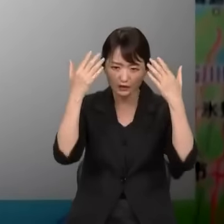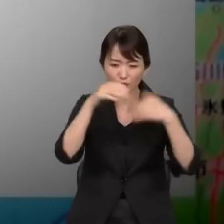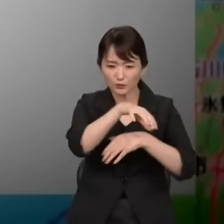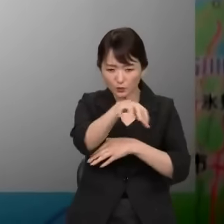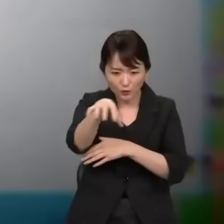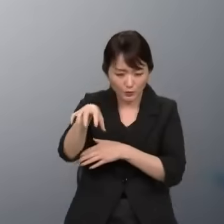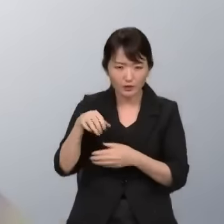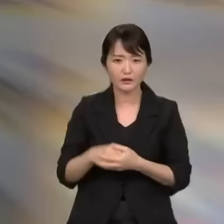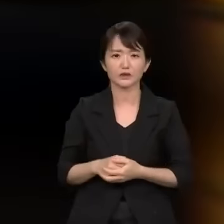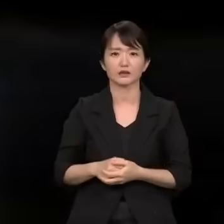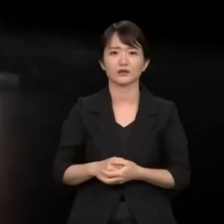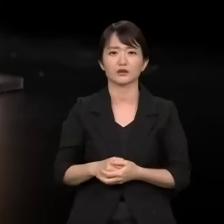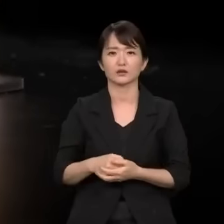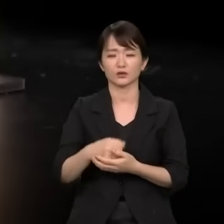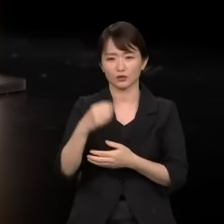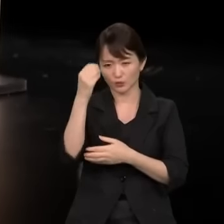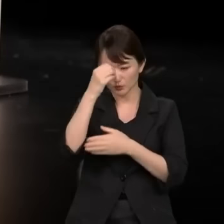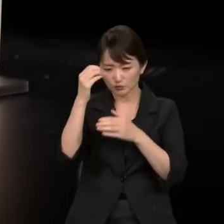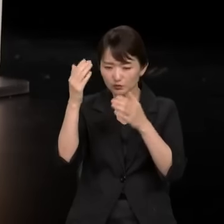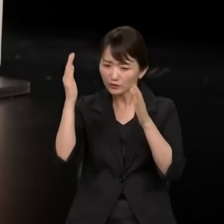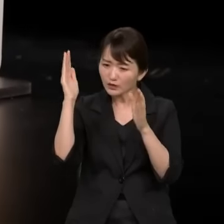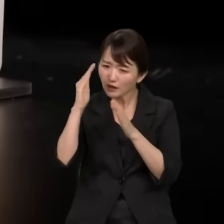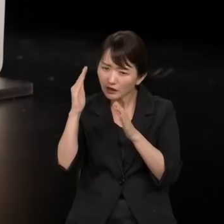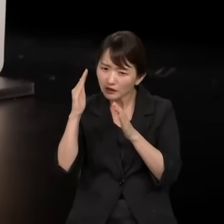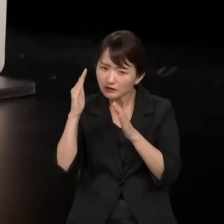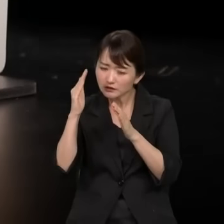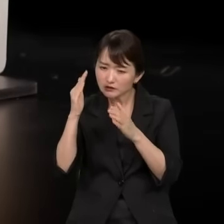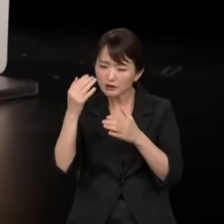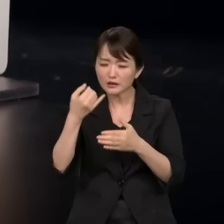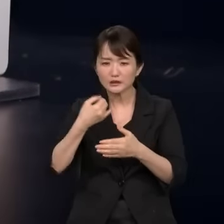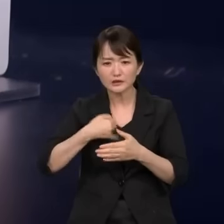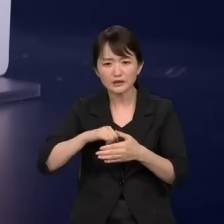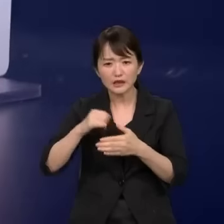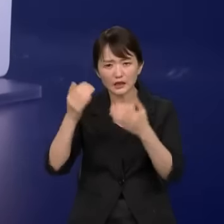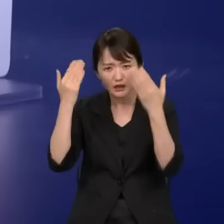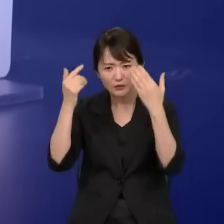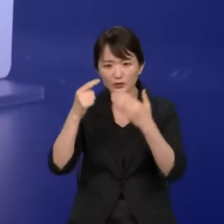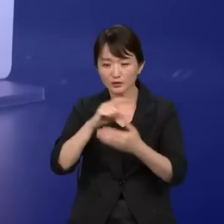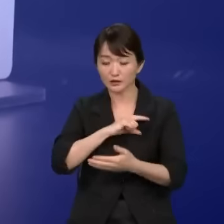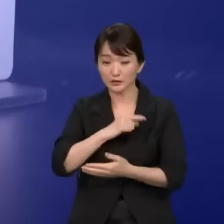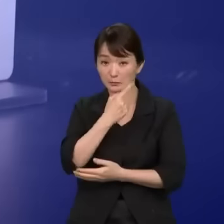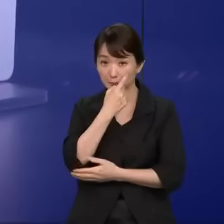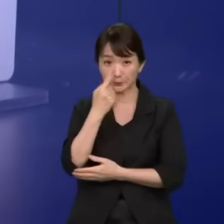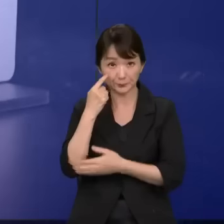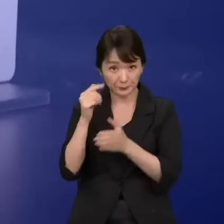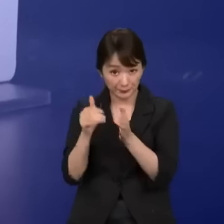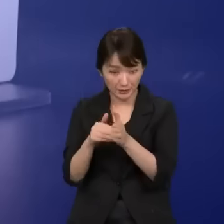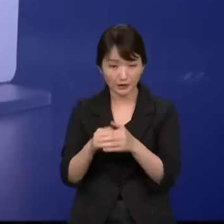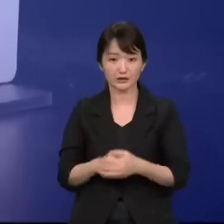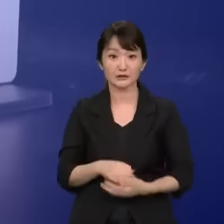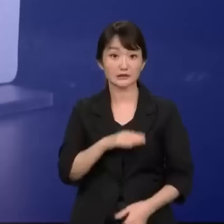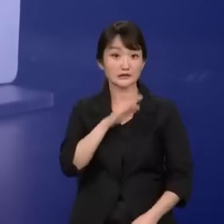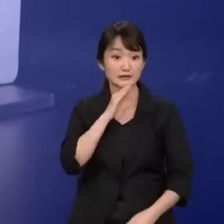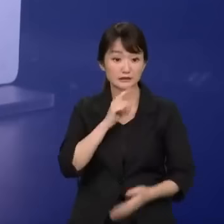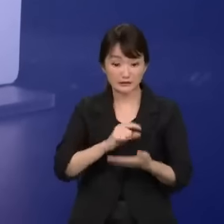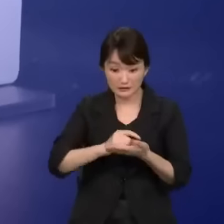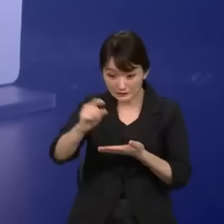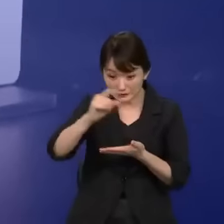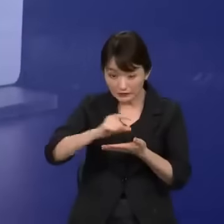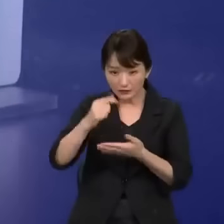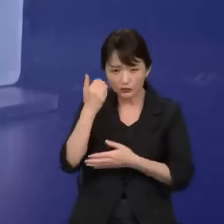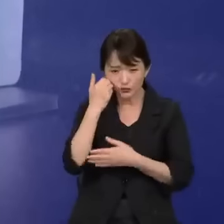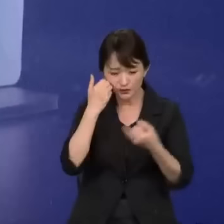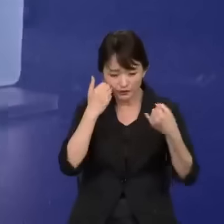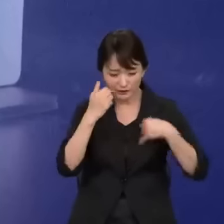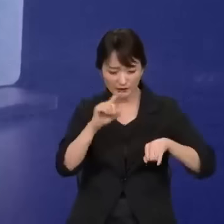이름을 발견했습니다 설마했지만 추적을 시작했습니다 실제로 텔레그램 방이 존재했고 누군가 딸